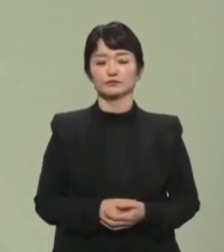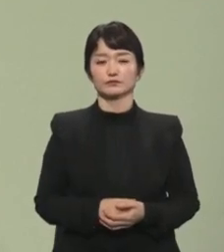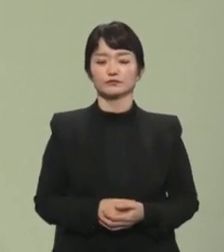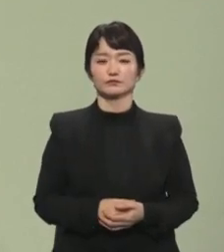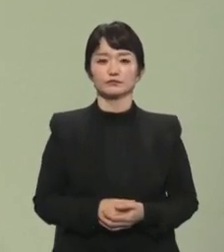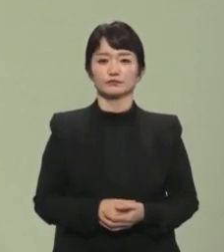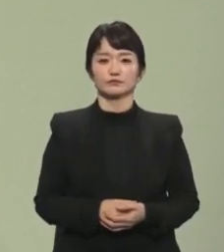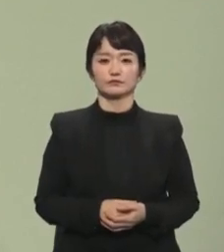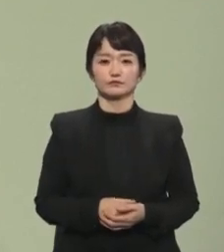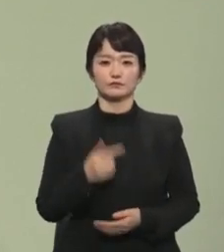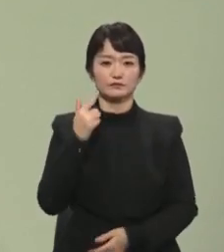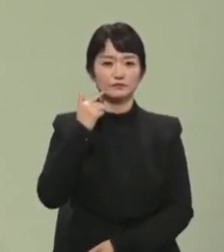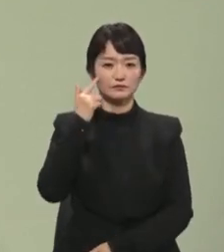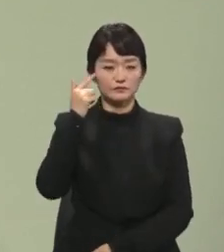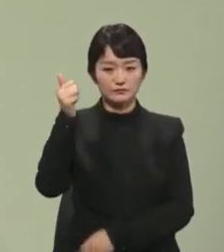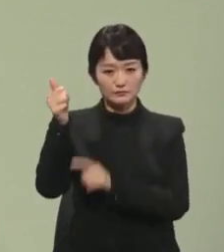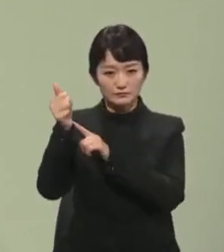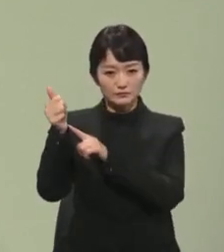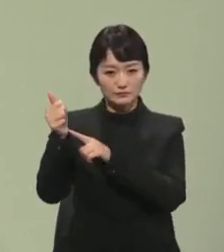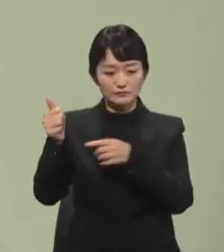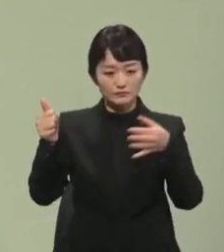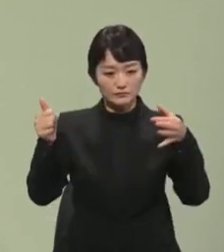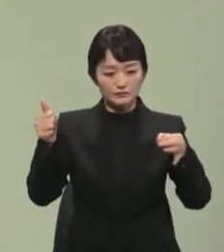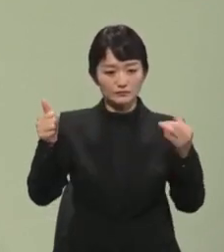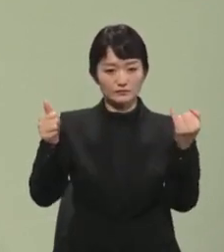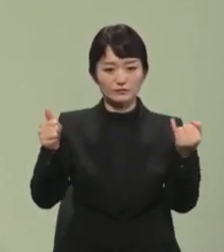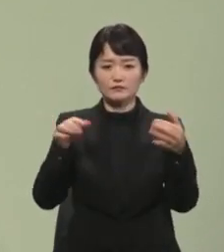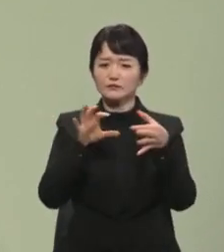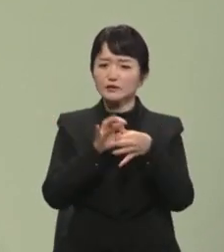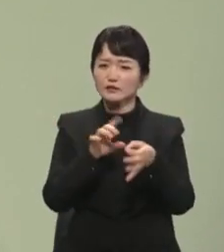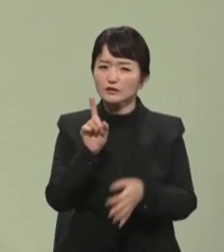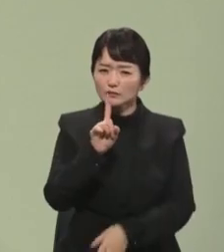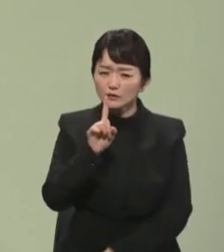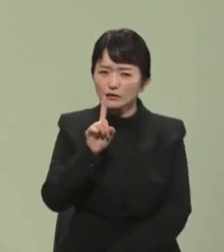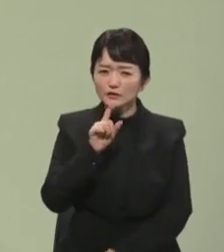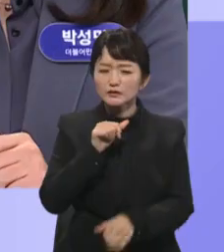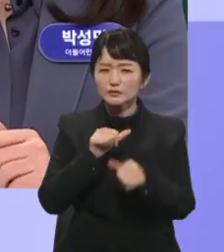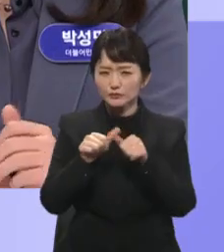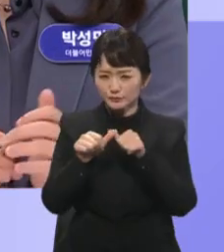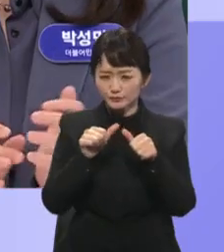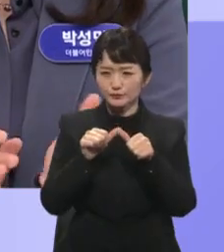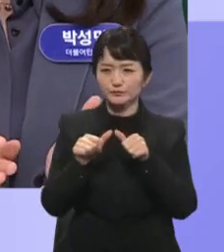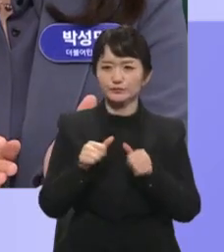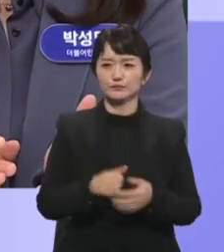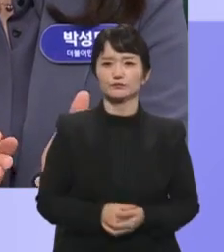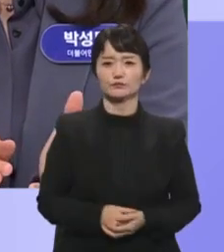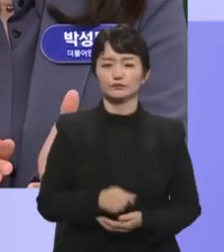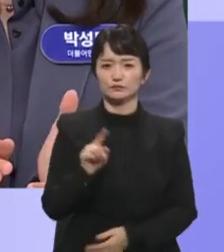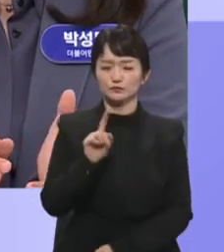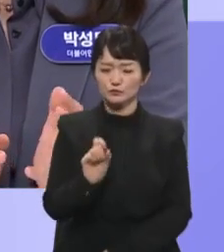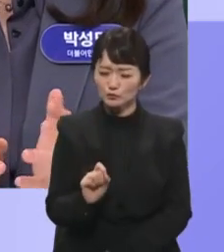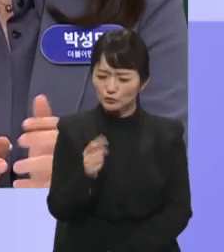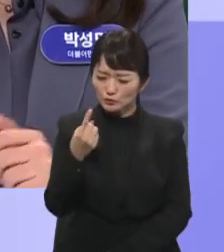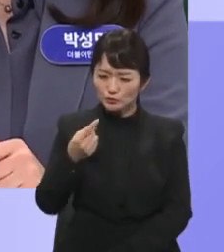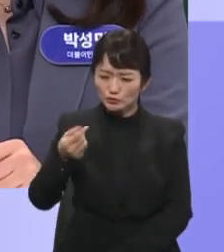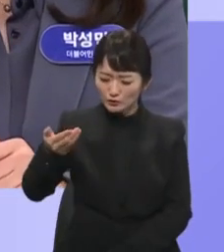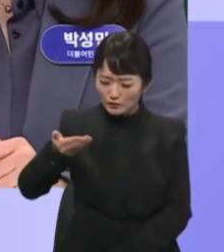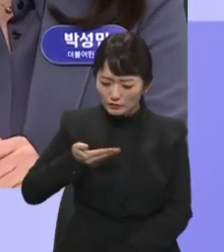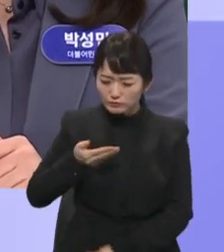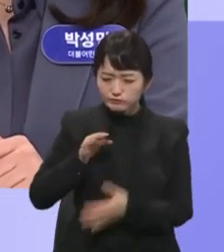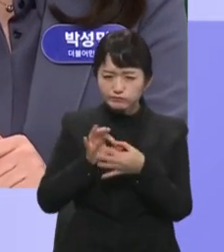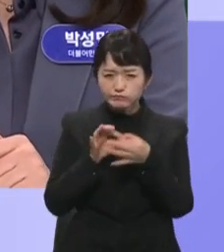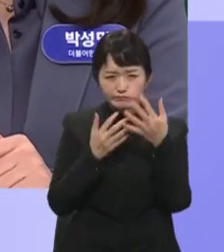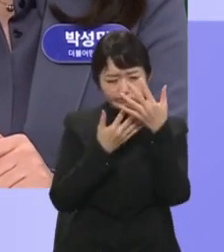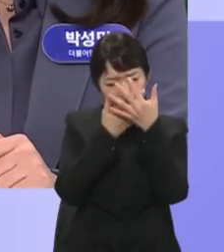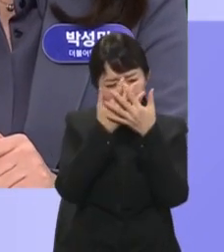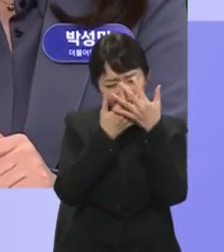나오는게이 목사라 도대체 무슨 관계냐 이런 얘기들까지 나오고 있기 때문에 어떤 사인으로부터 받았는데 그 관계가 명확지 않은